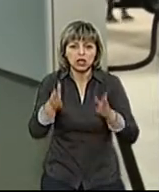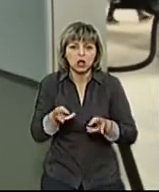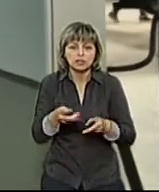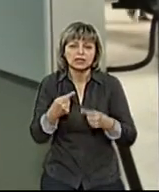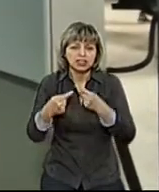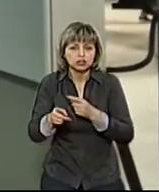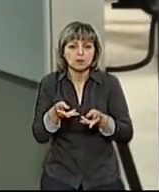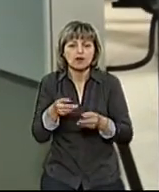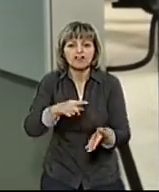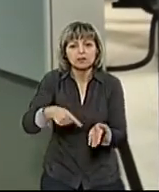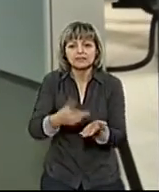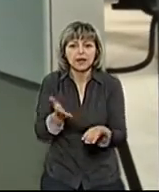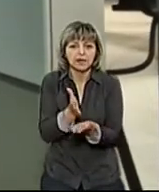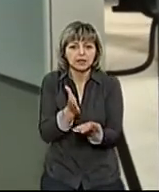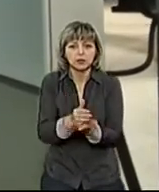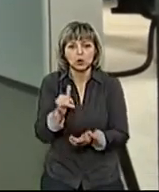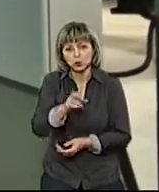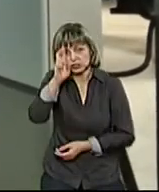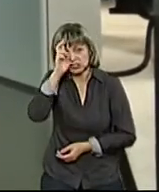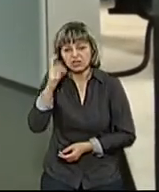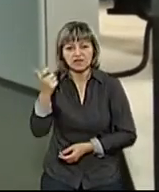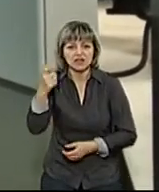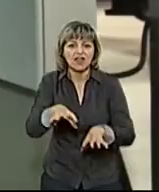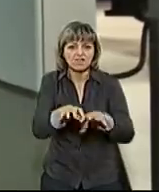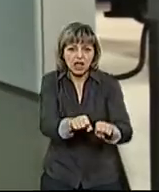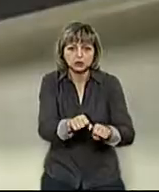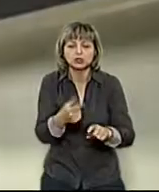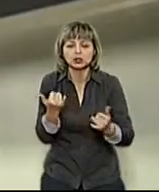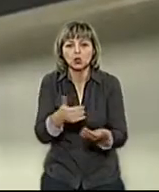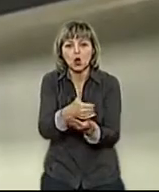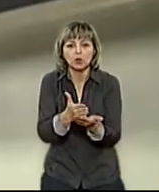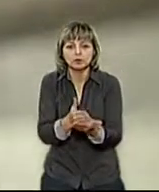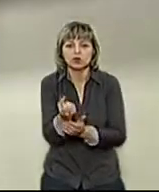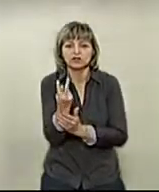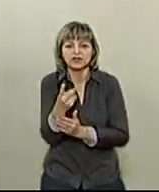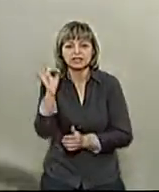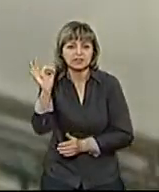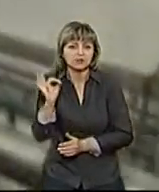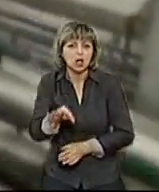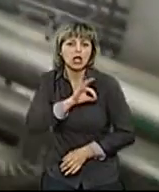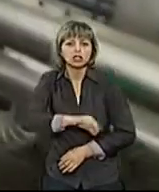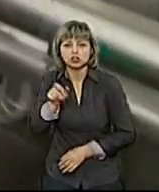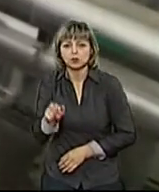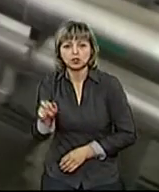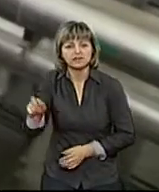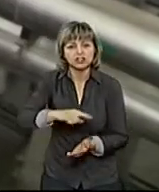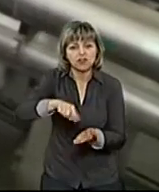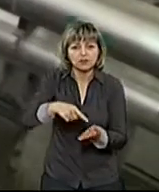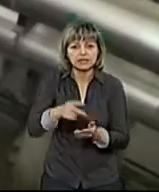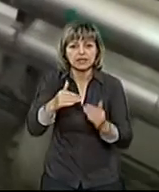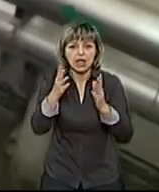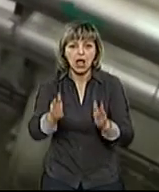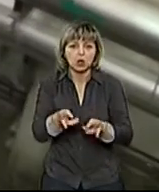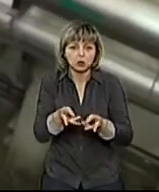альтернативному паливі у місті, яка перебуває у державній власності. Сьогодні вона обслуговує 12% споживачів міста. На